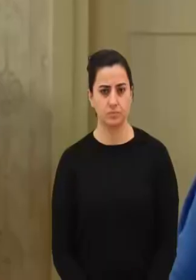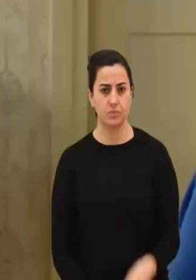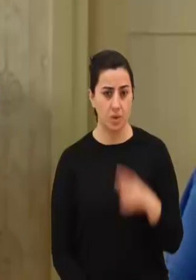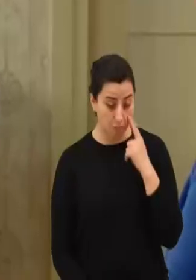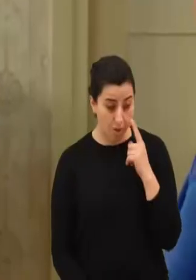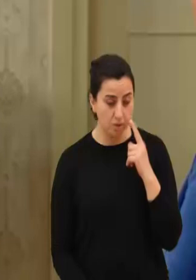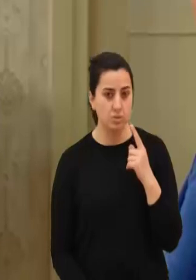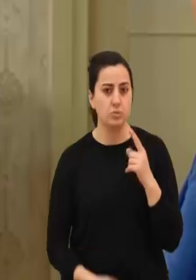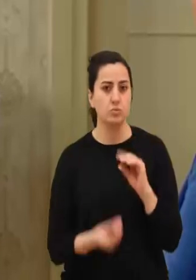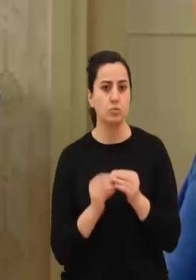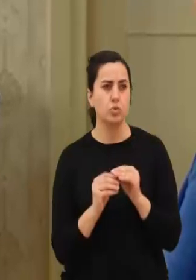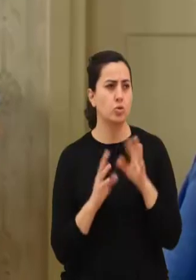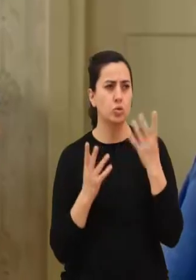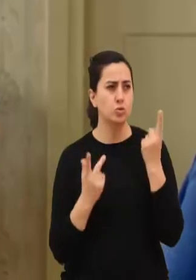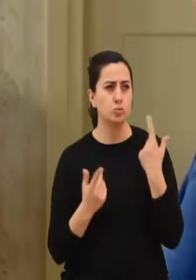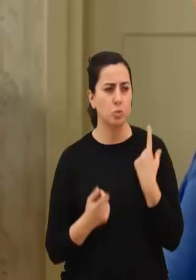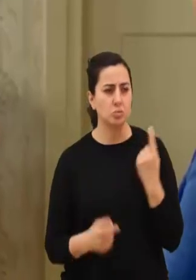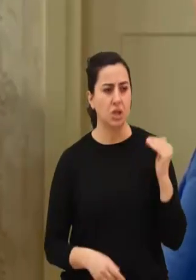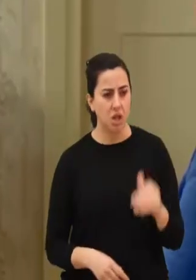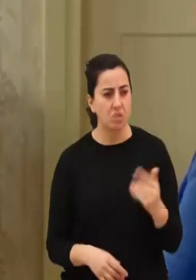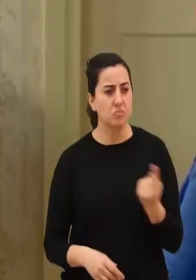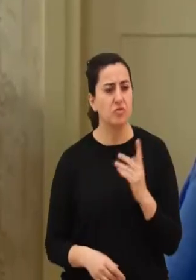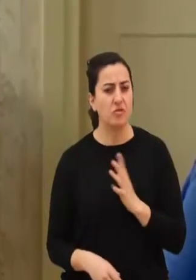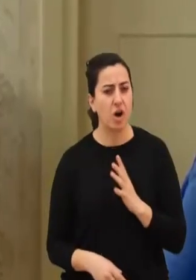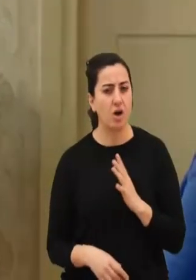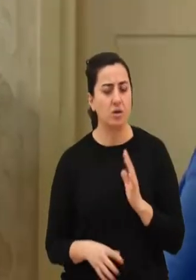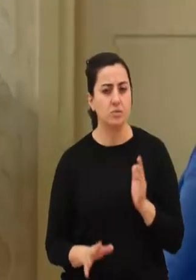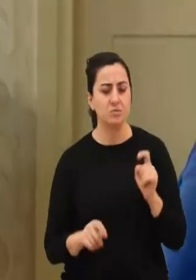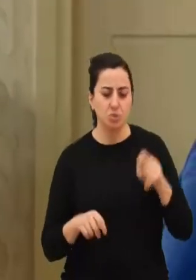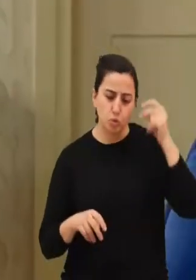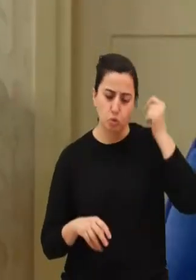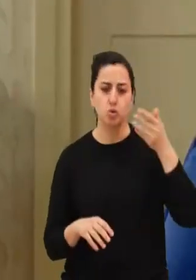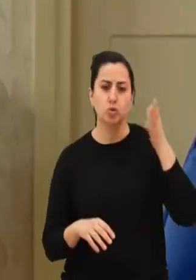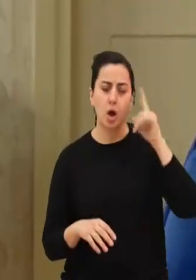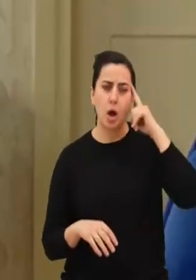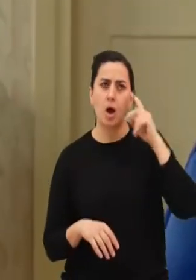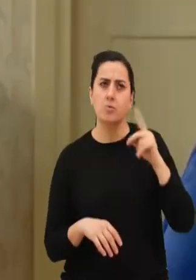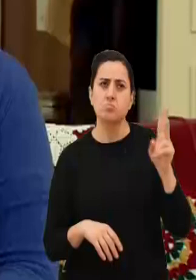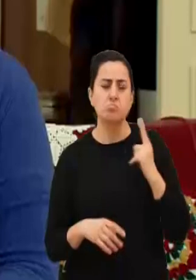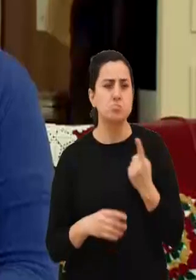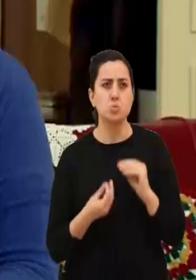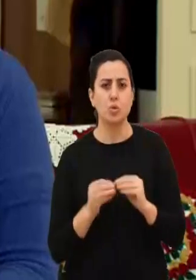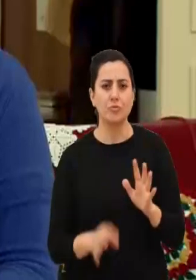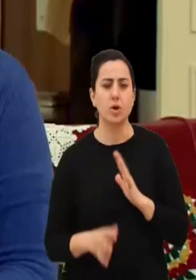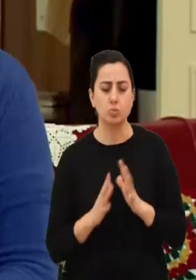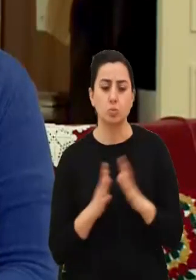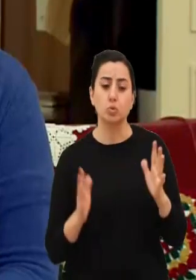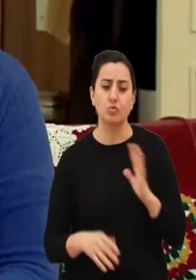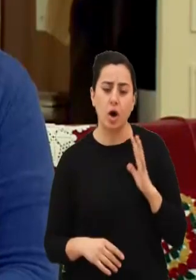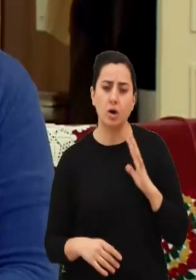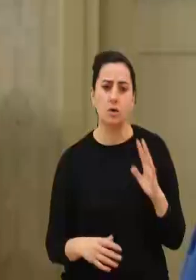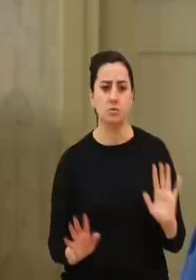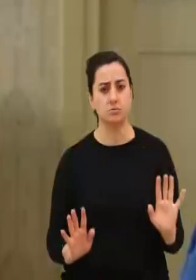Bak olmadan bir problem bence olmam buraya. Vardı bir problem. Ha, şimdi unuttum ama var. Var büyük problemler